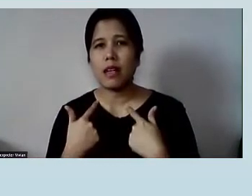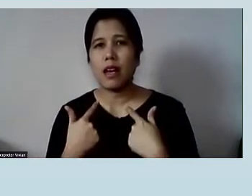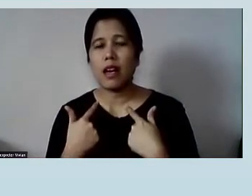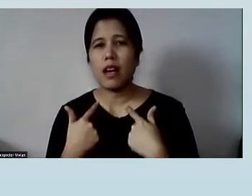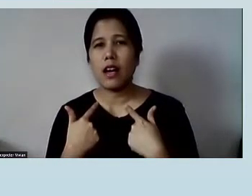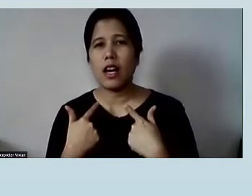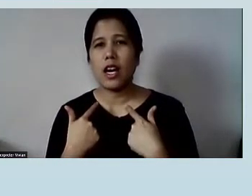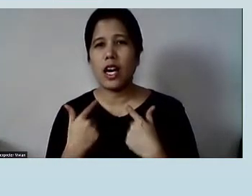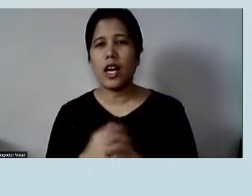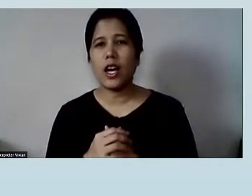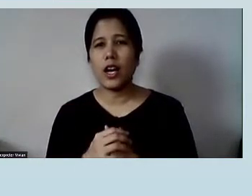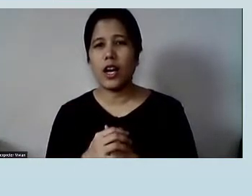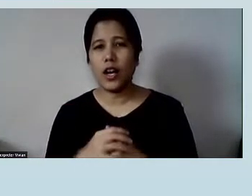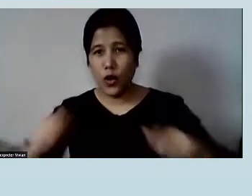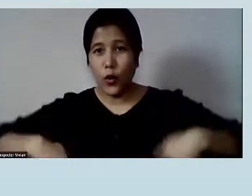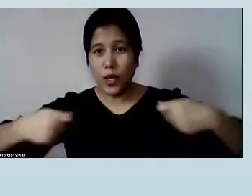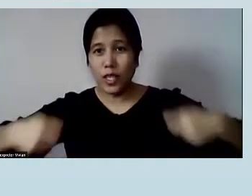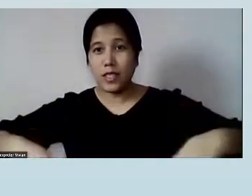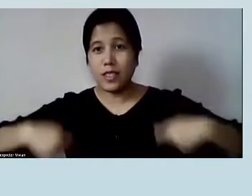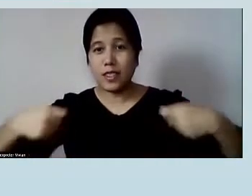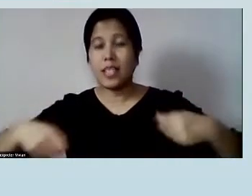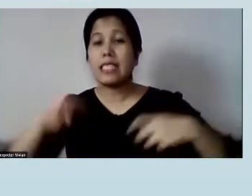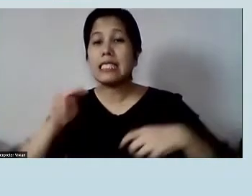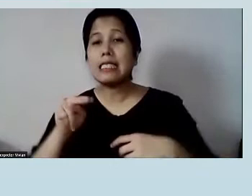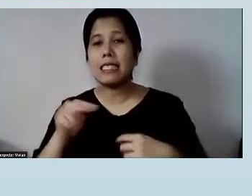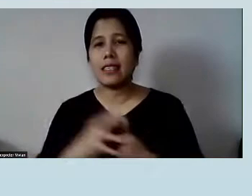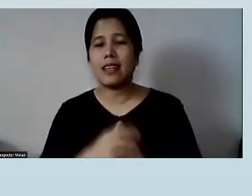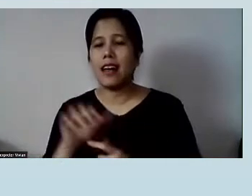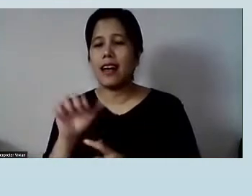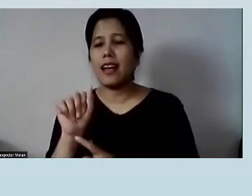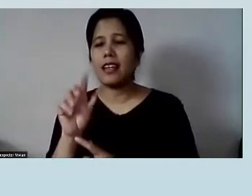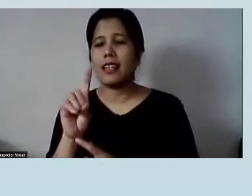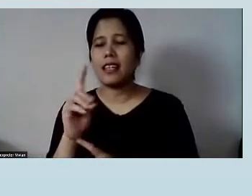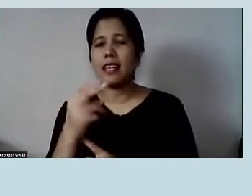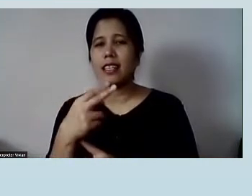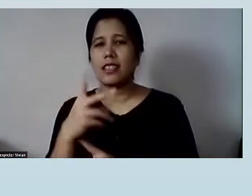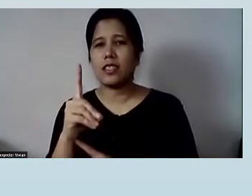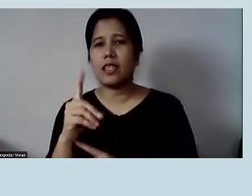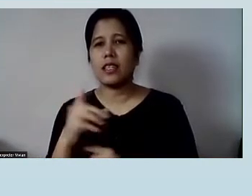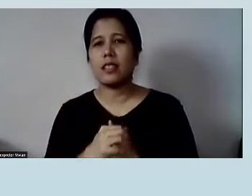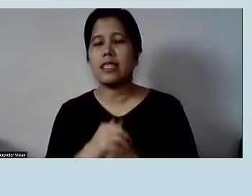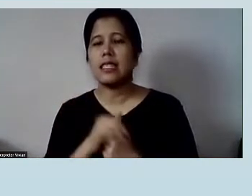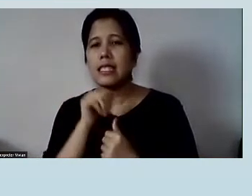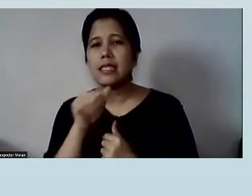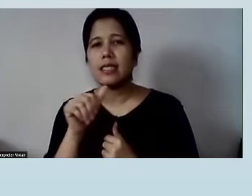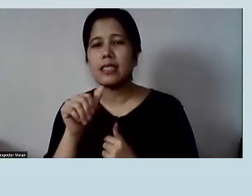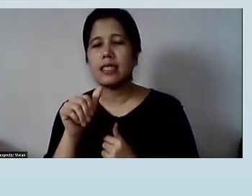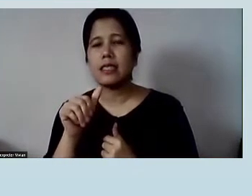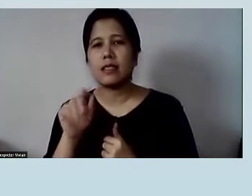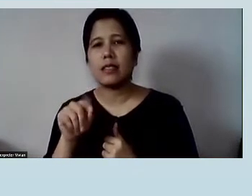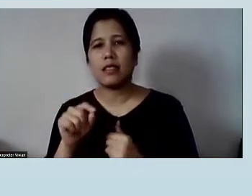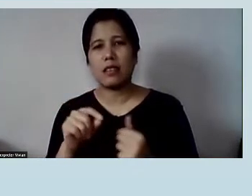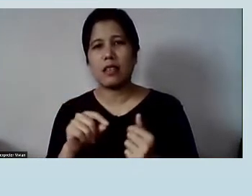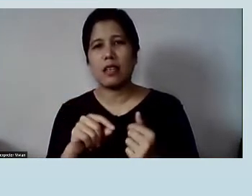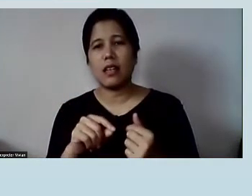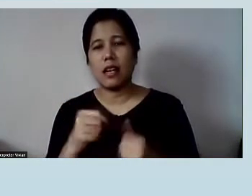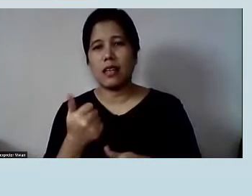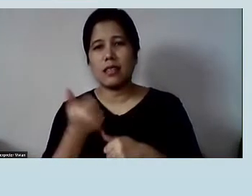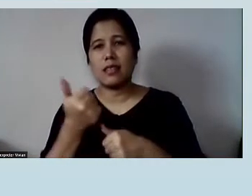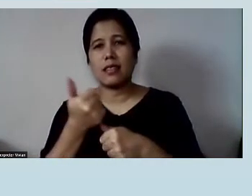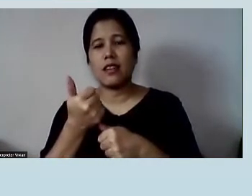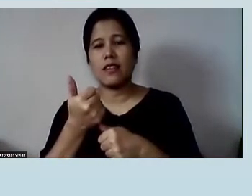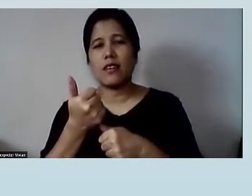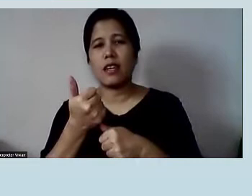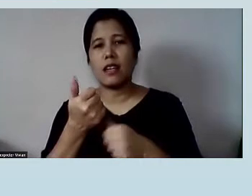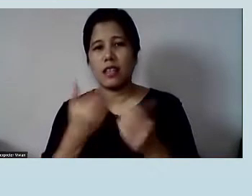pa na kailangan. Ang ADHD naman siguro hindi masyadong nangangailangan ng mga assistive devices, ano? But